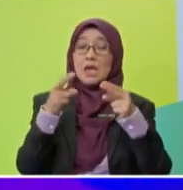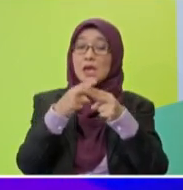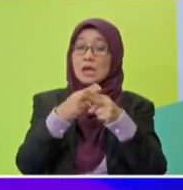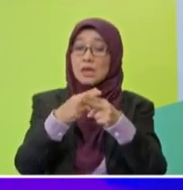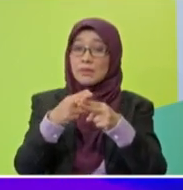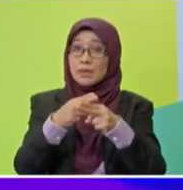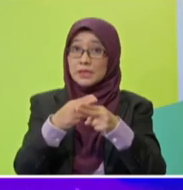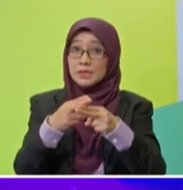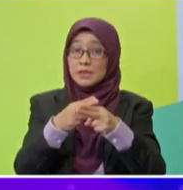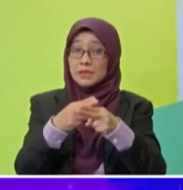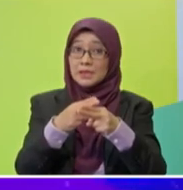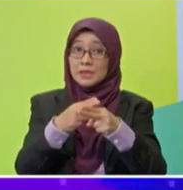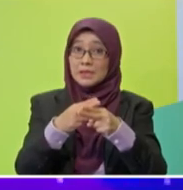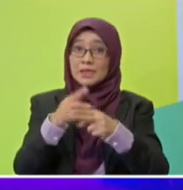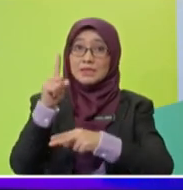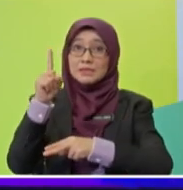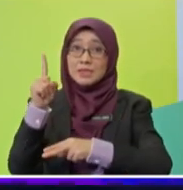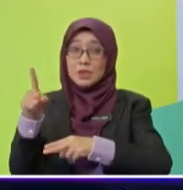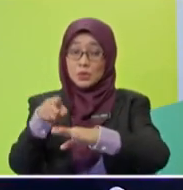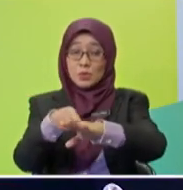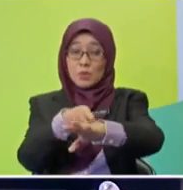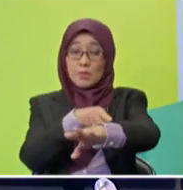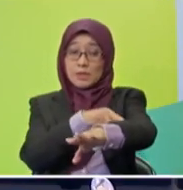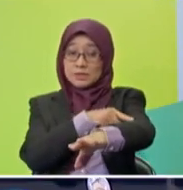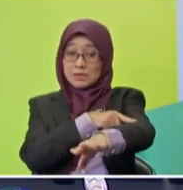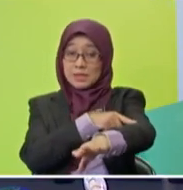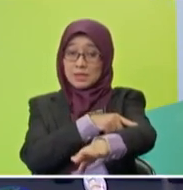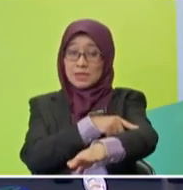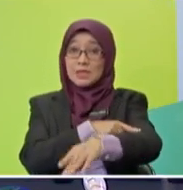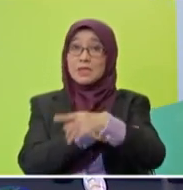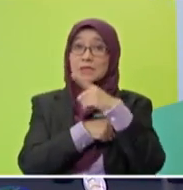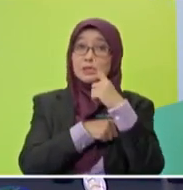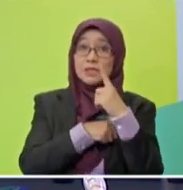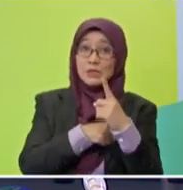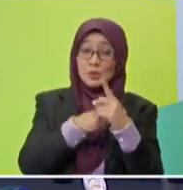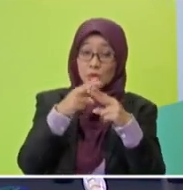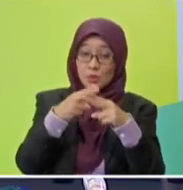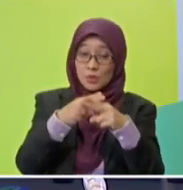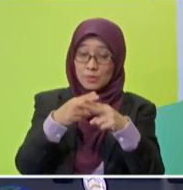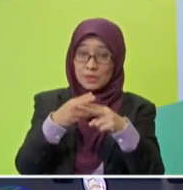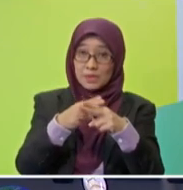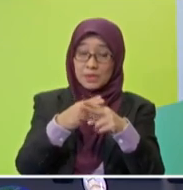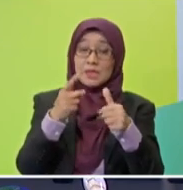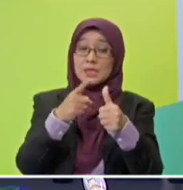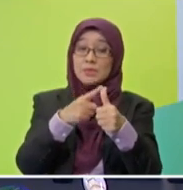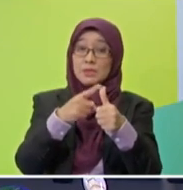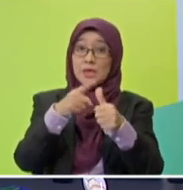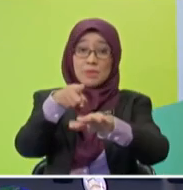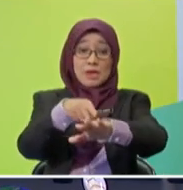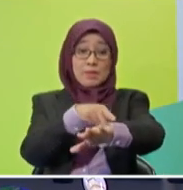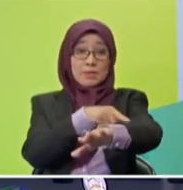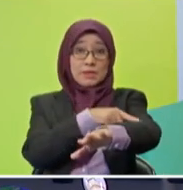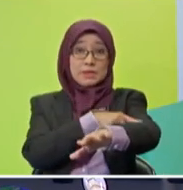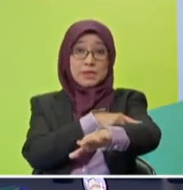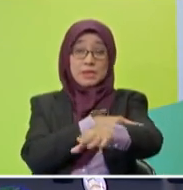pendek betul lidi yang pertama panjang lidi yang kedua